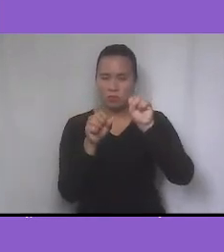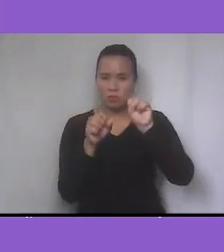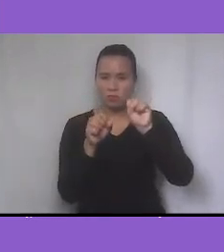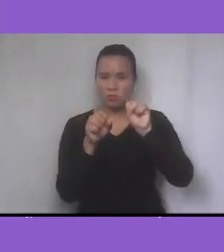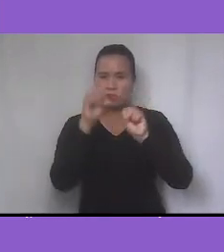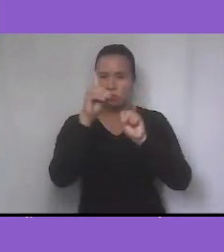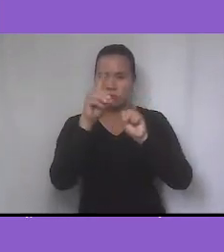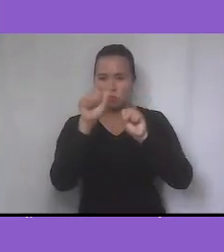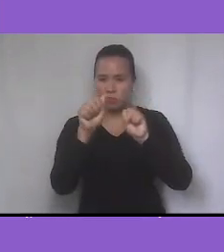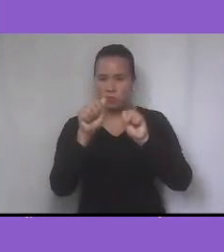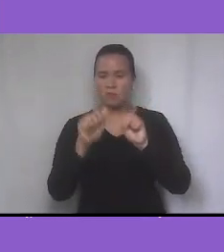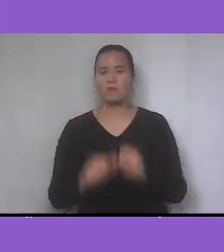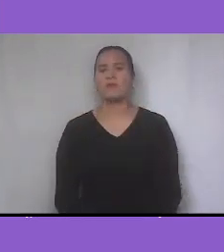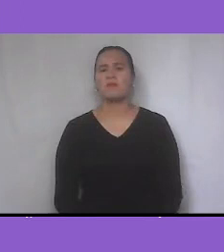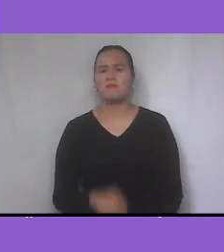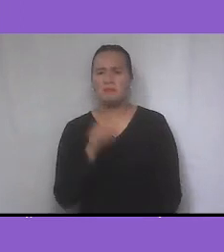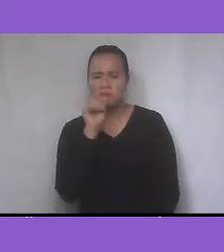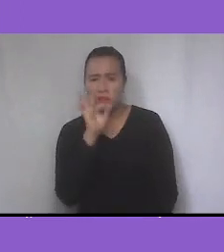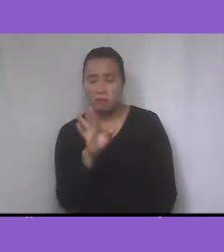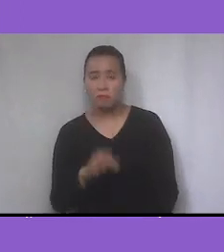pag mahaba ng salita, four syllables,